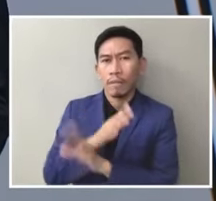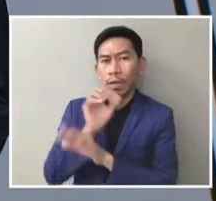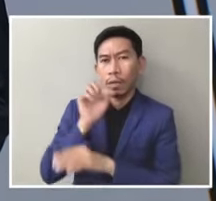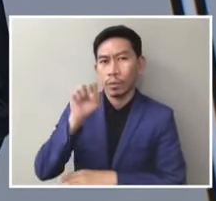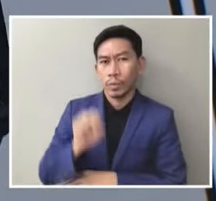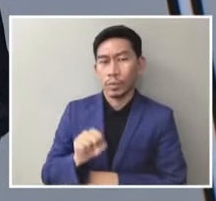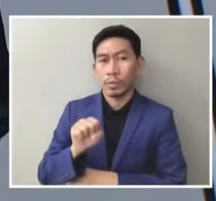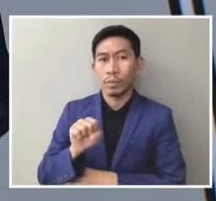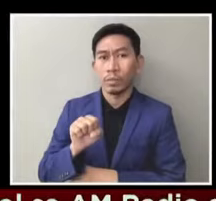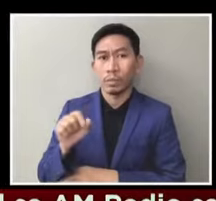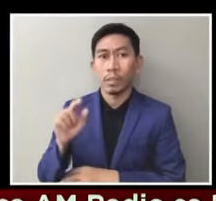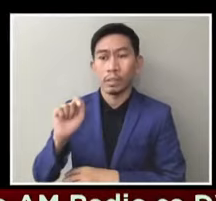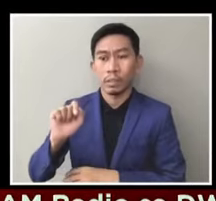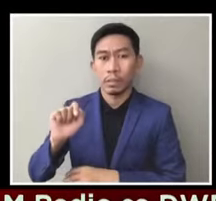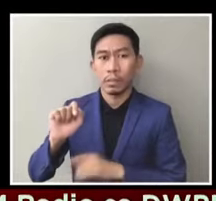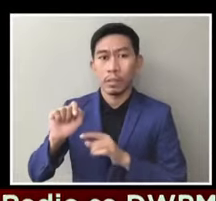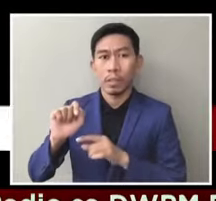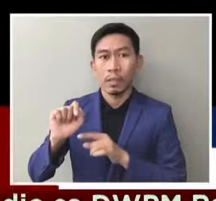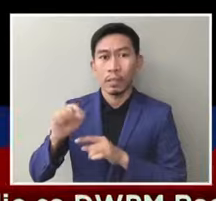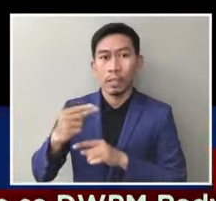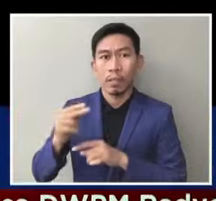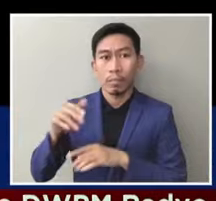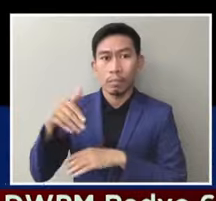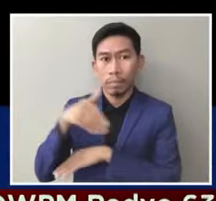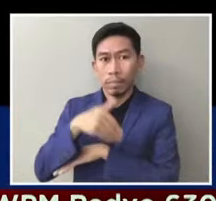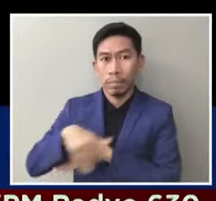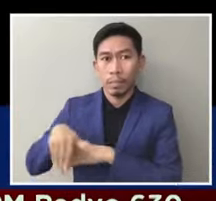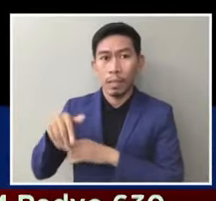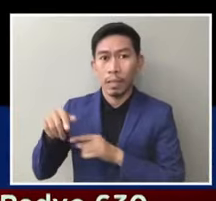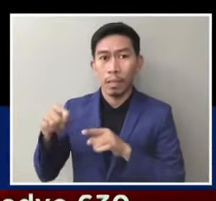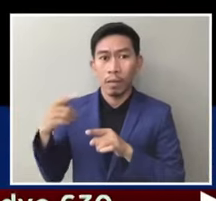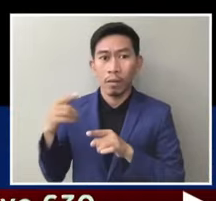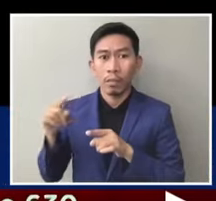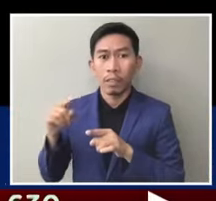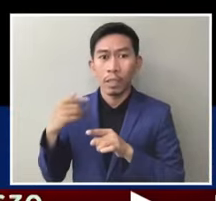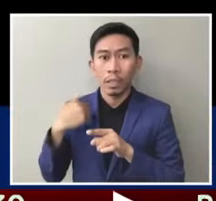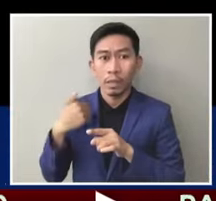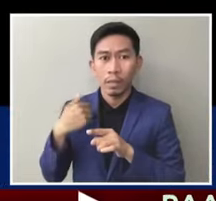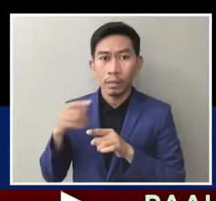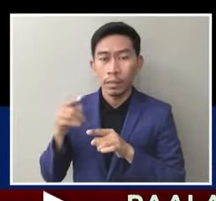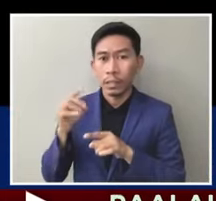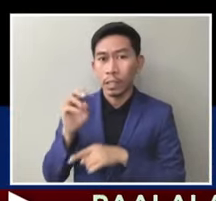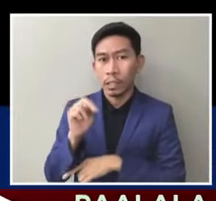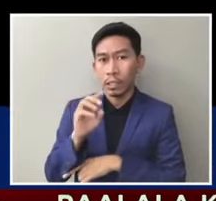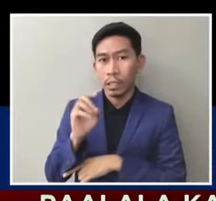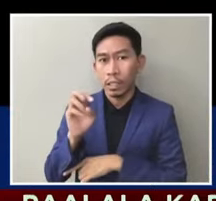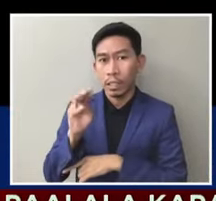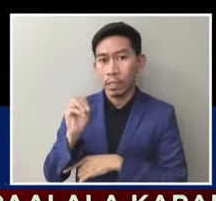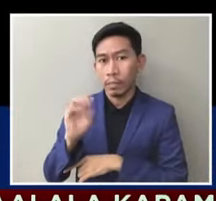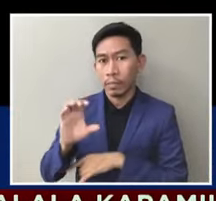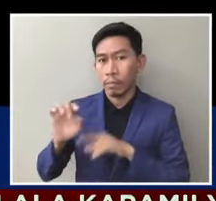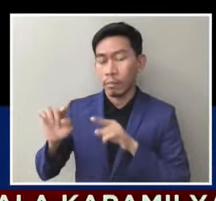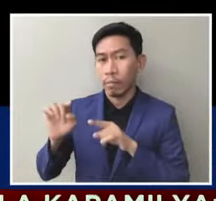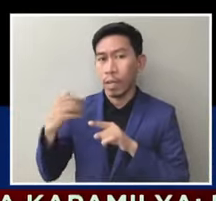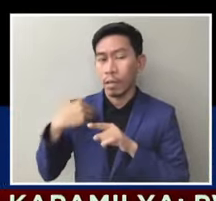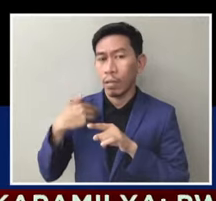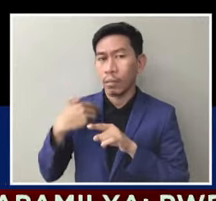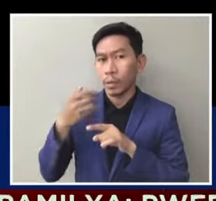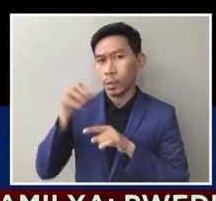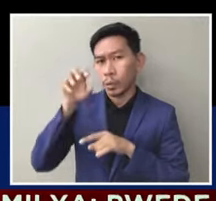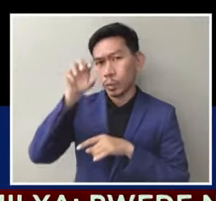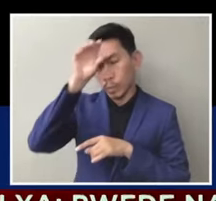gabi. Sa mga video na kuha ng Local Disaster Risk Reduction and Management Office, inapula ng mga bumbero, tauhan